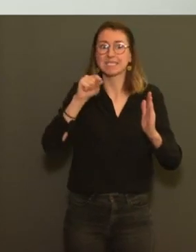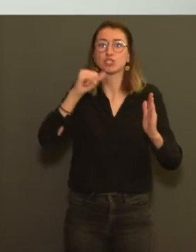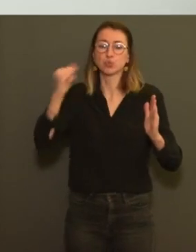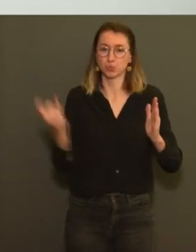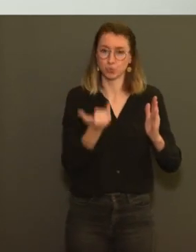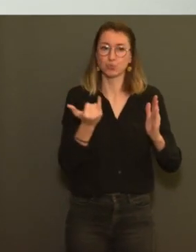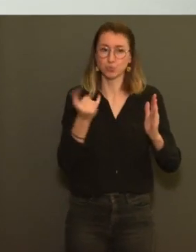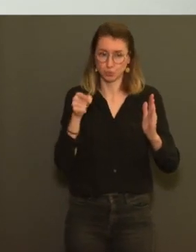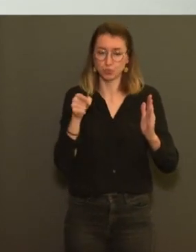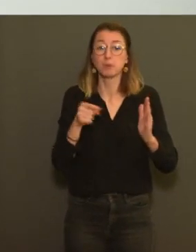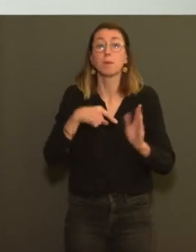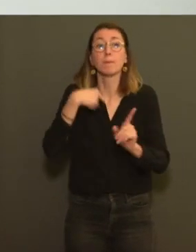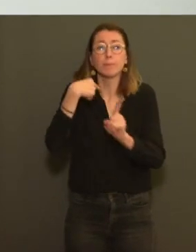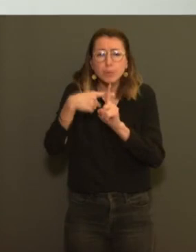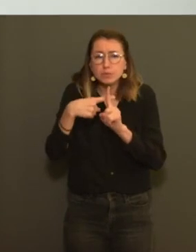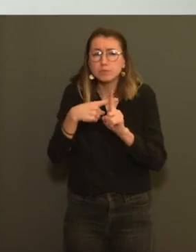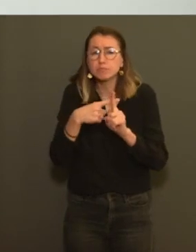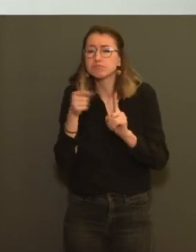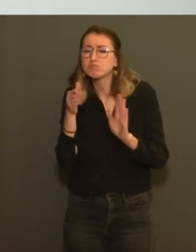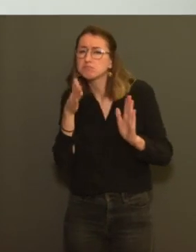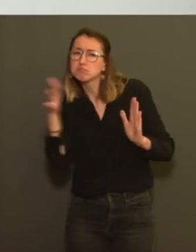et non pas formellement de 14 jours.